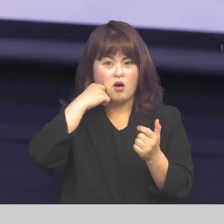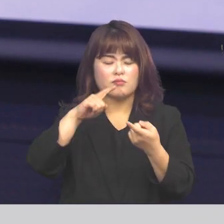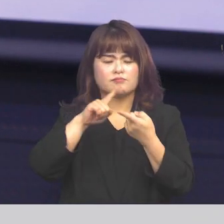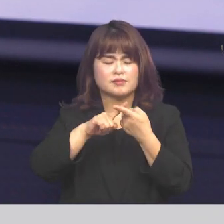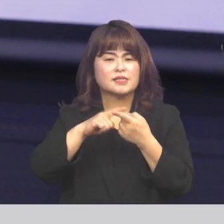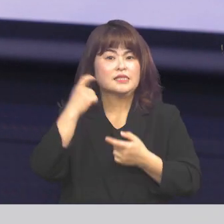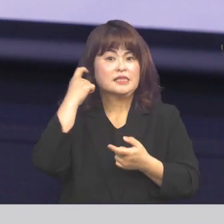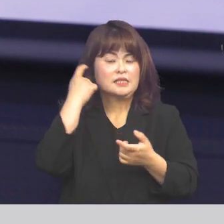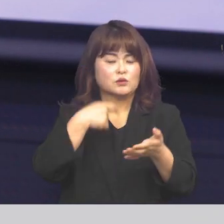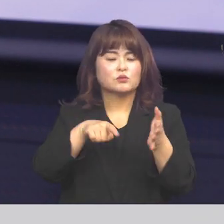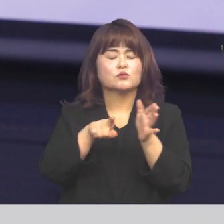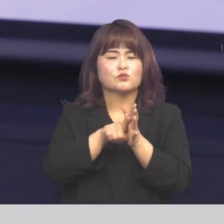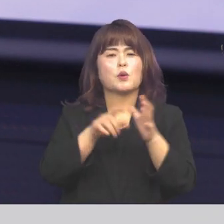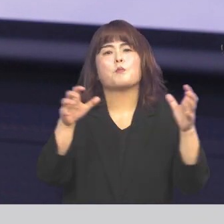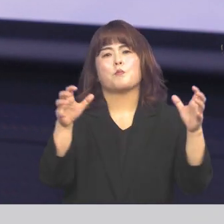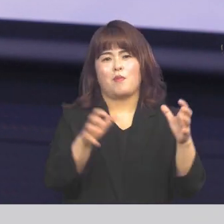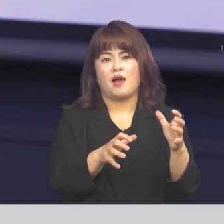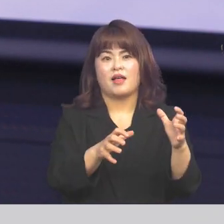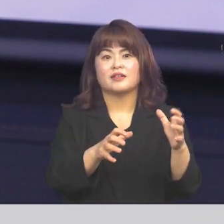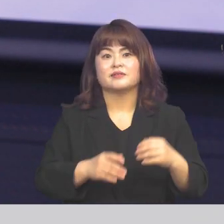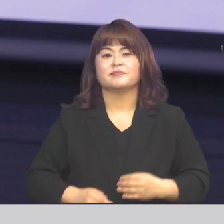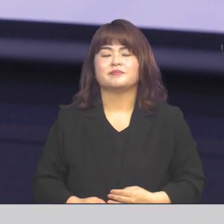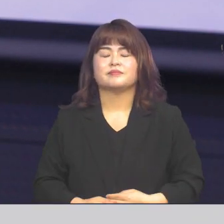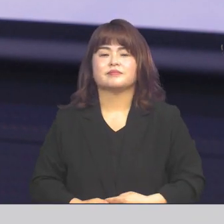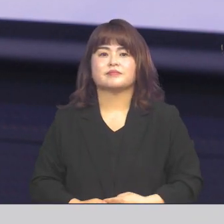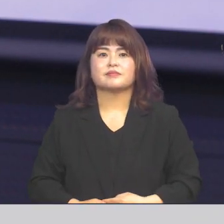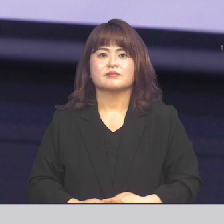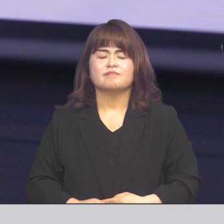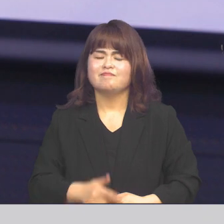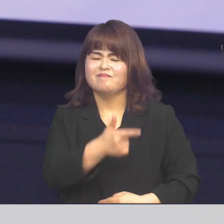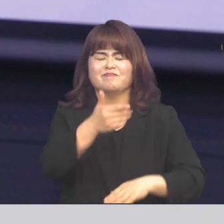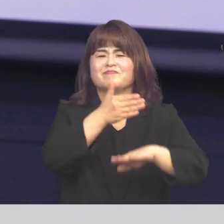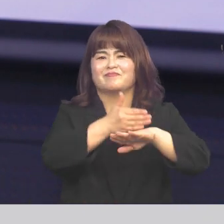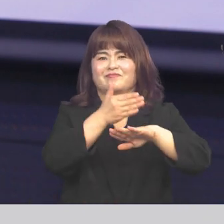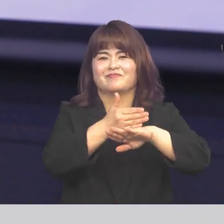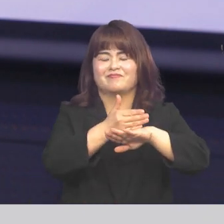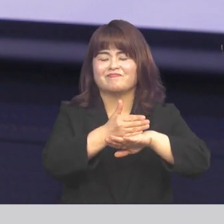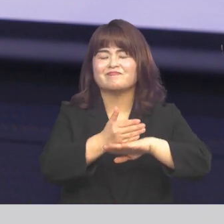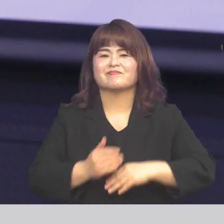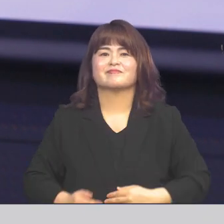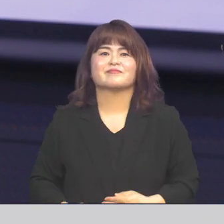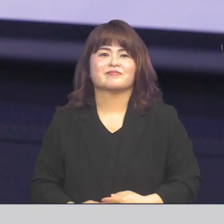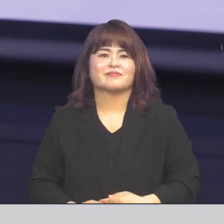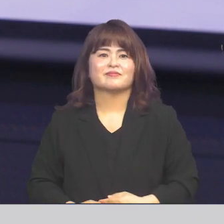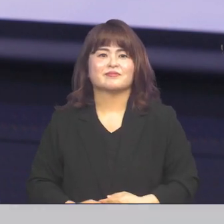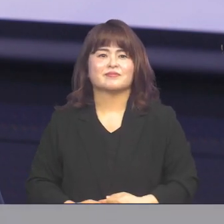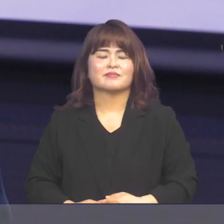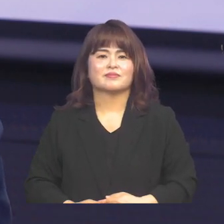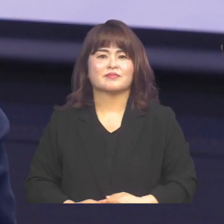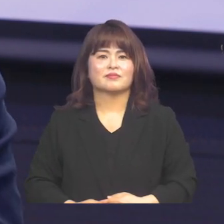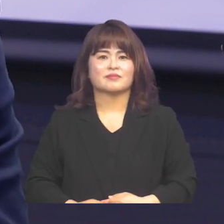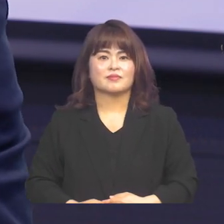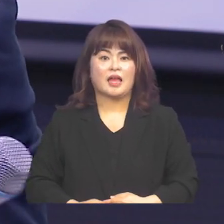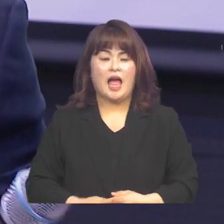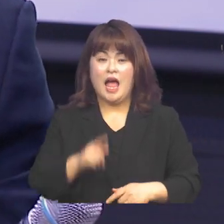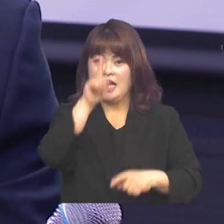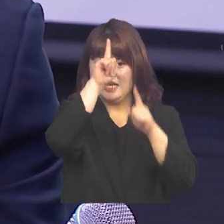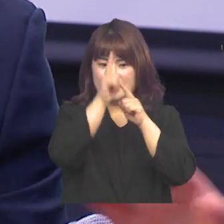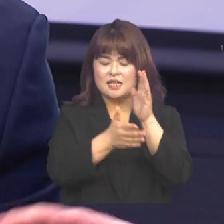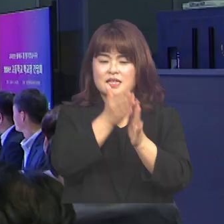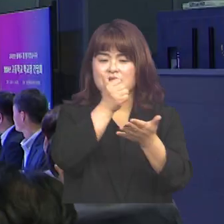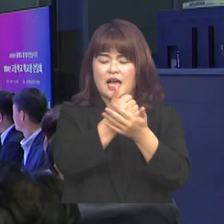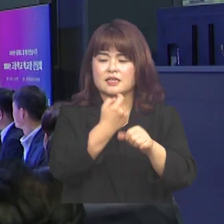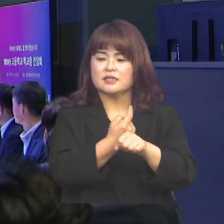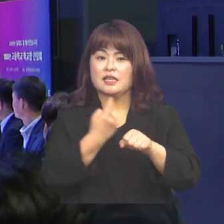사안, 이런 신음소리를 듣기 위해서 자리를 만들어 주셨는데 너무나 감사합니다. 고맙습니다.